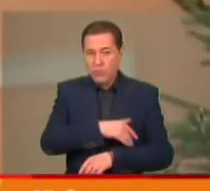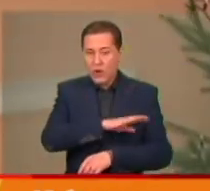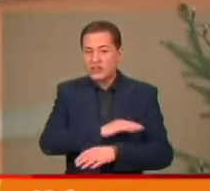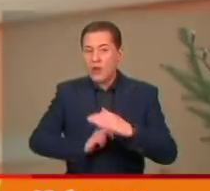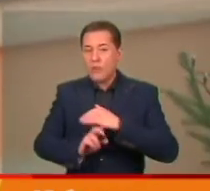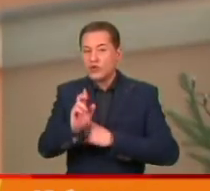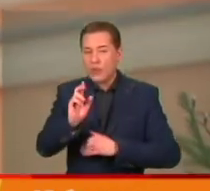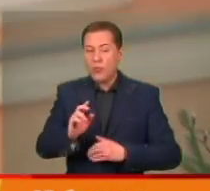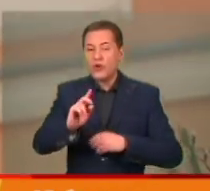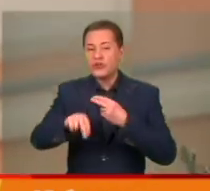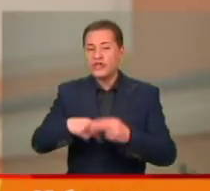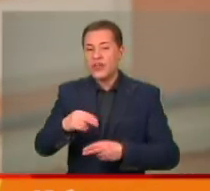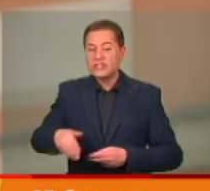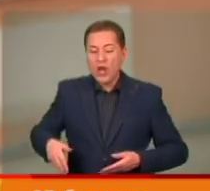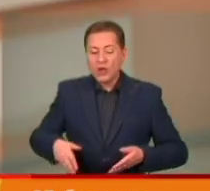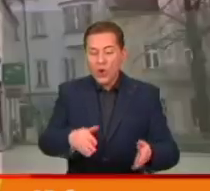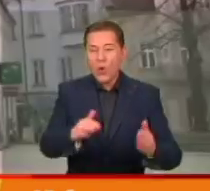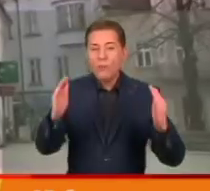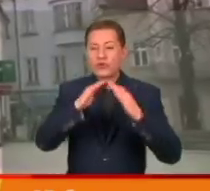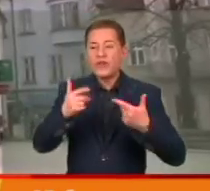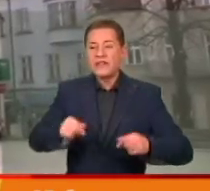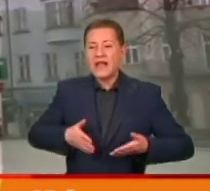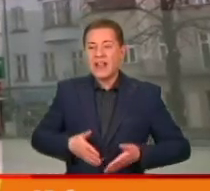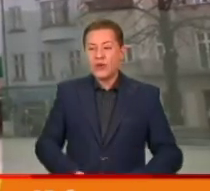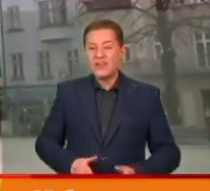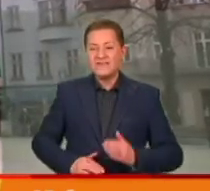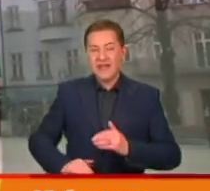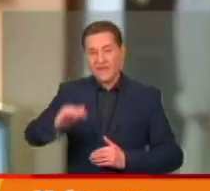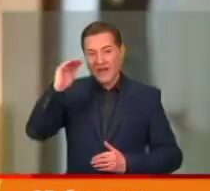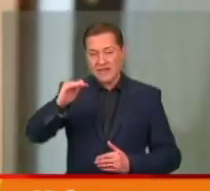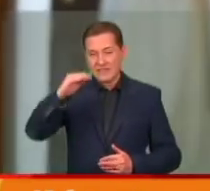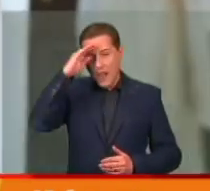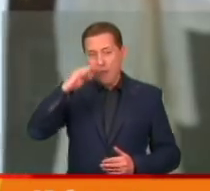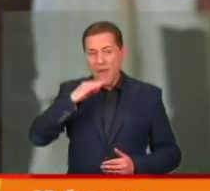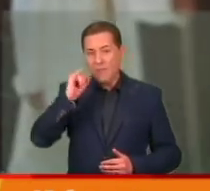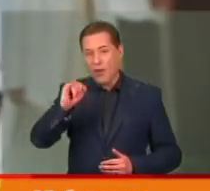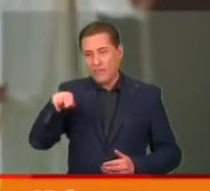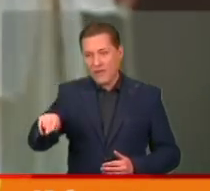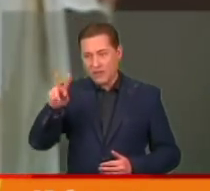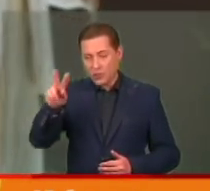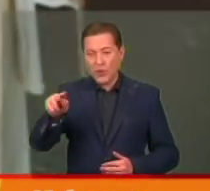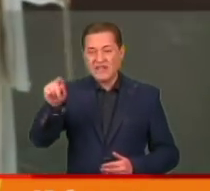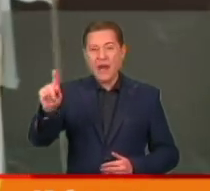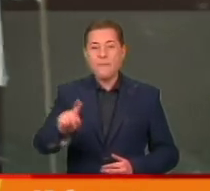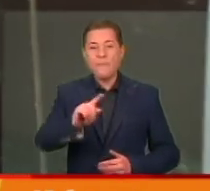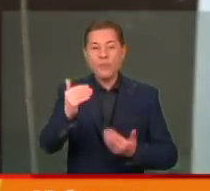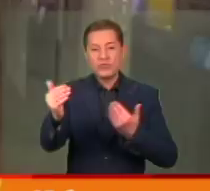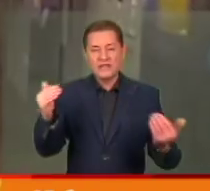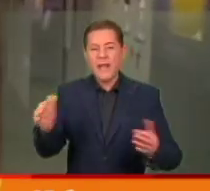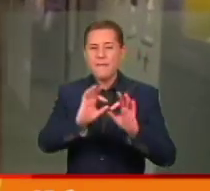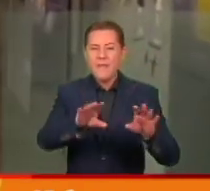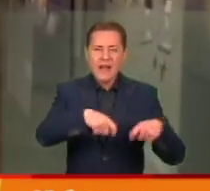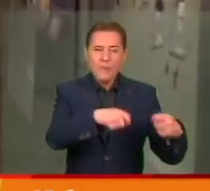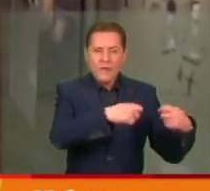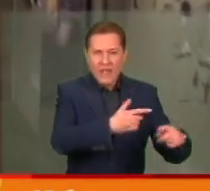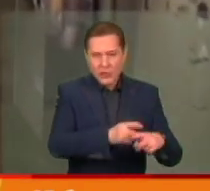соборі, через дорогу будинок, де народився і виріс папа. Нині там його музей. Гіди люблять переповідати цю історію.